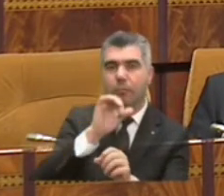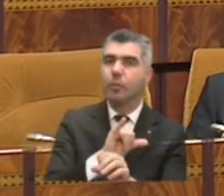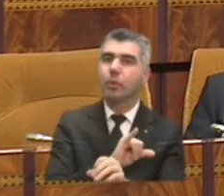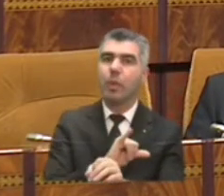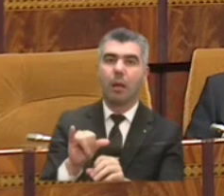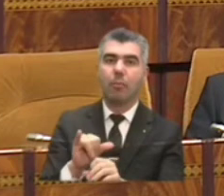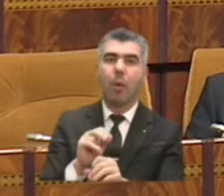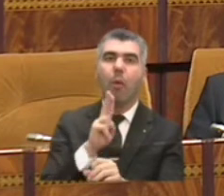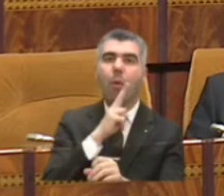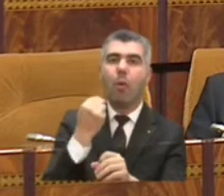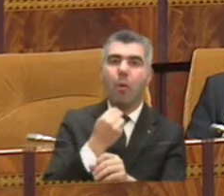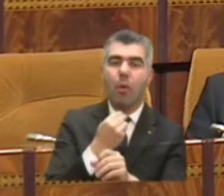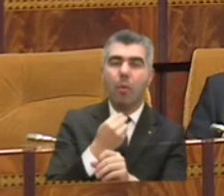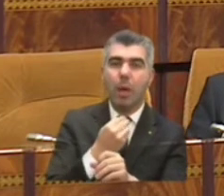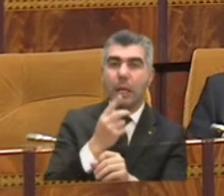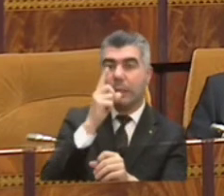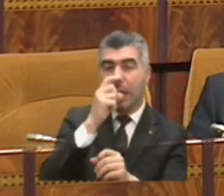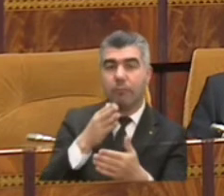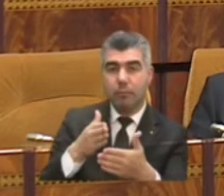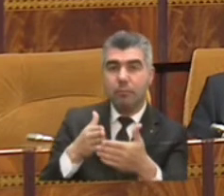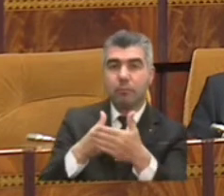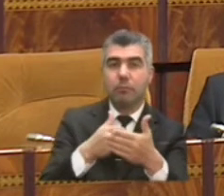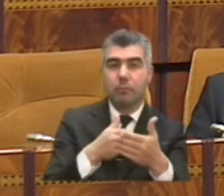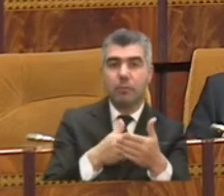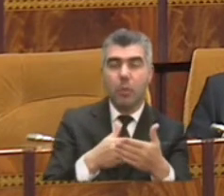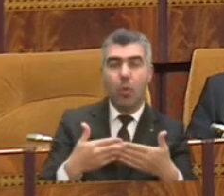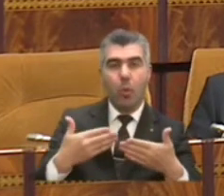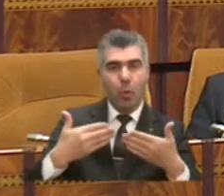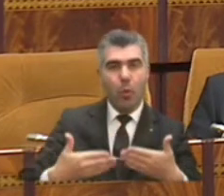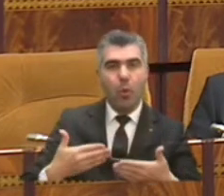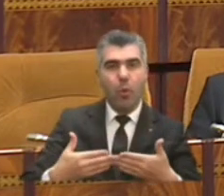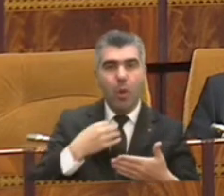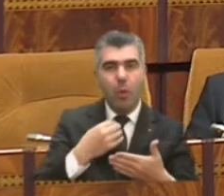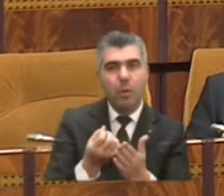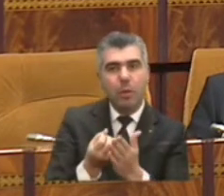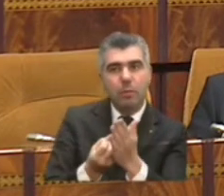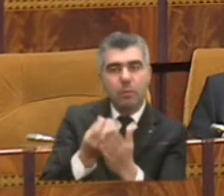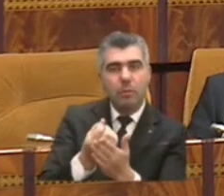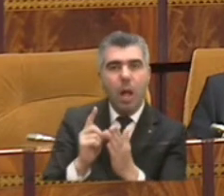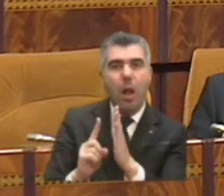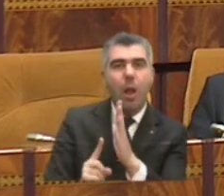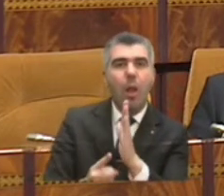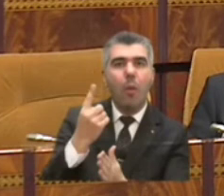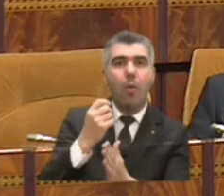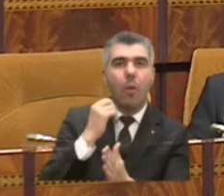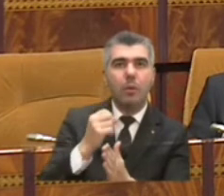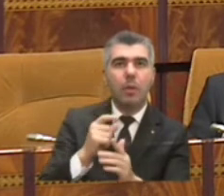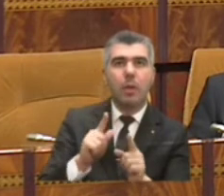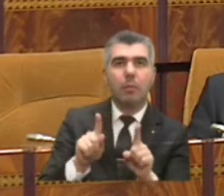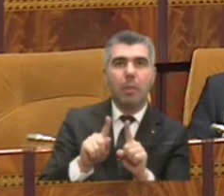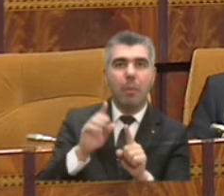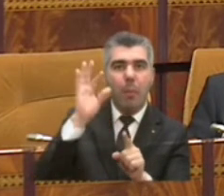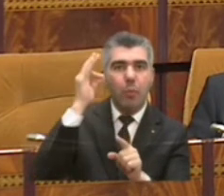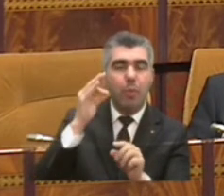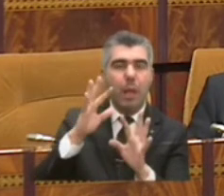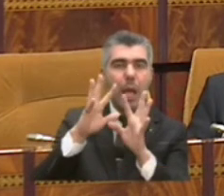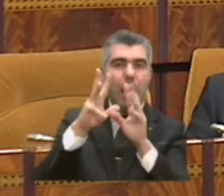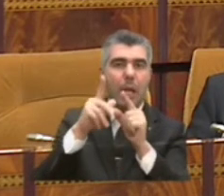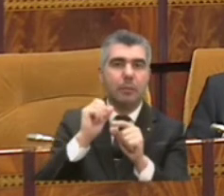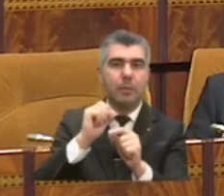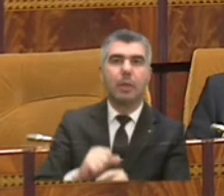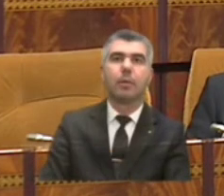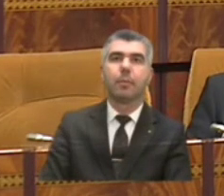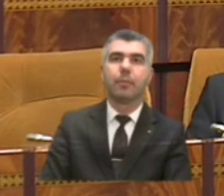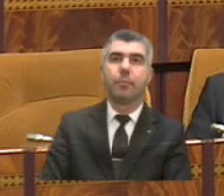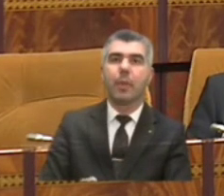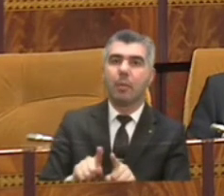والحكومه كتعاني واحد عدد الاكراهات جات اليوم وكتبشرنا، واول مره كنسمع اشاره من المندوبيه ديال التخطيط وكنعطي